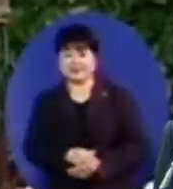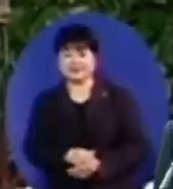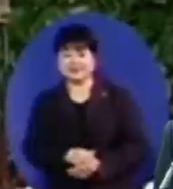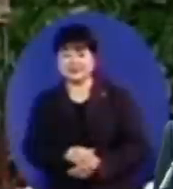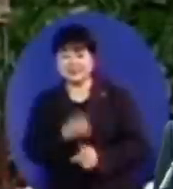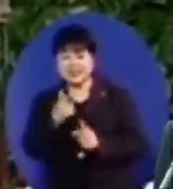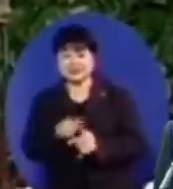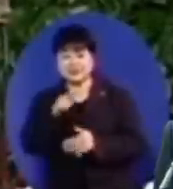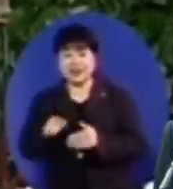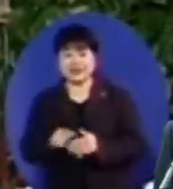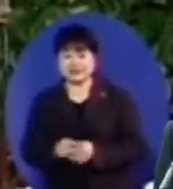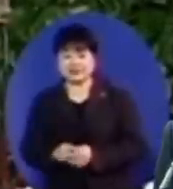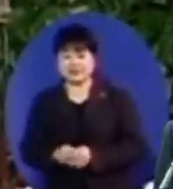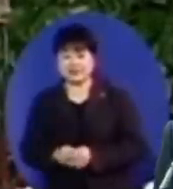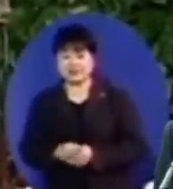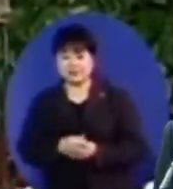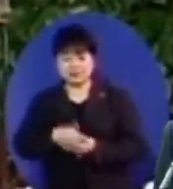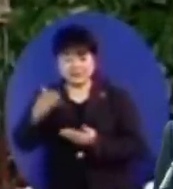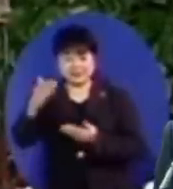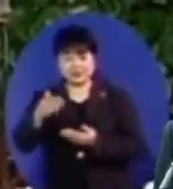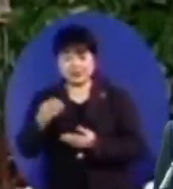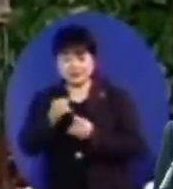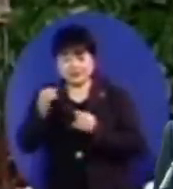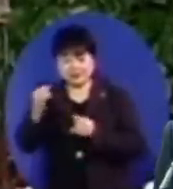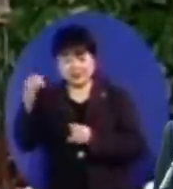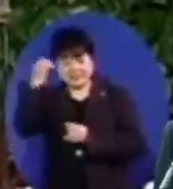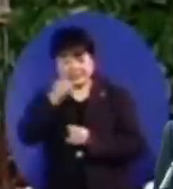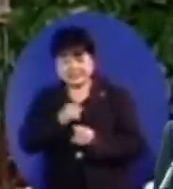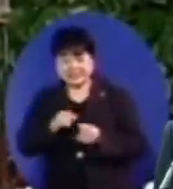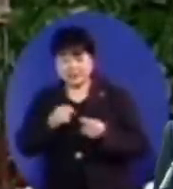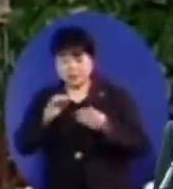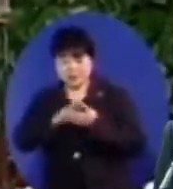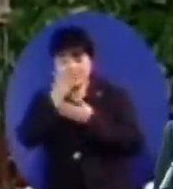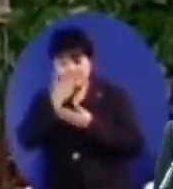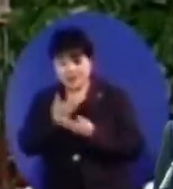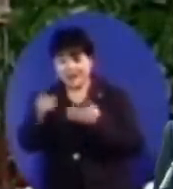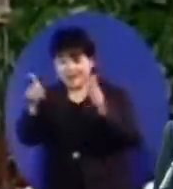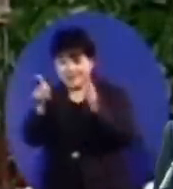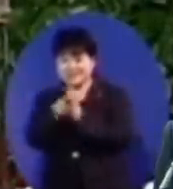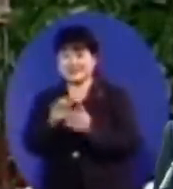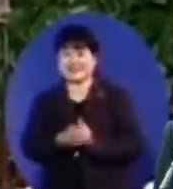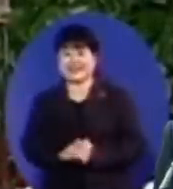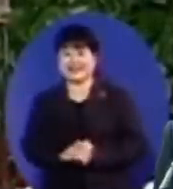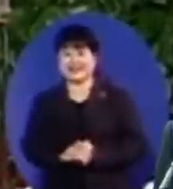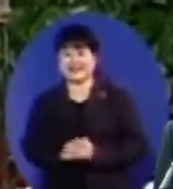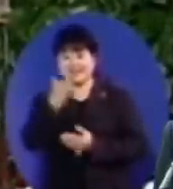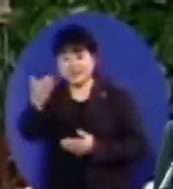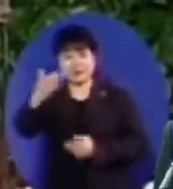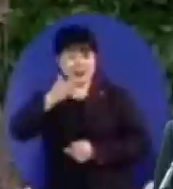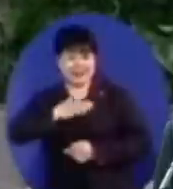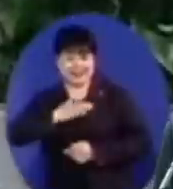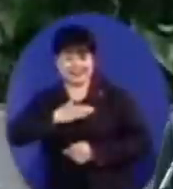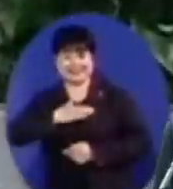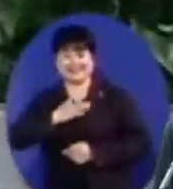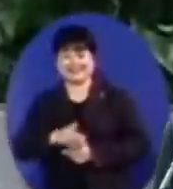안에서 성령의 사람이 되었습니다. 이제 여러분과 나는